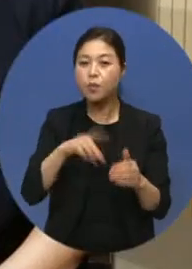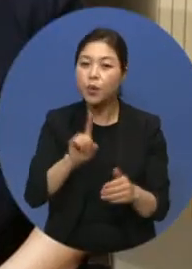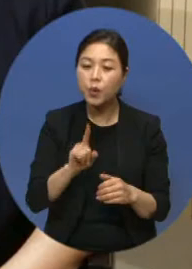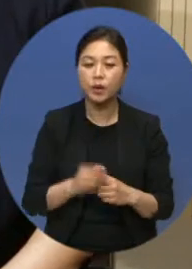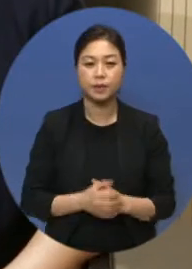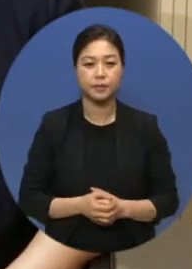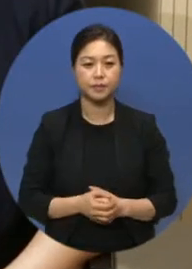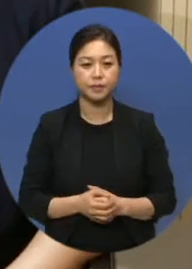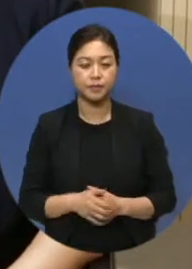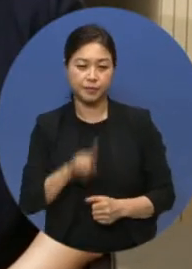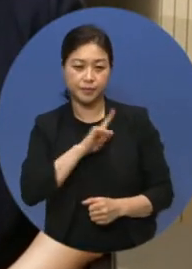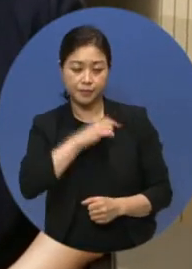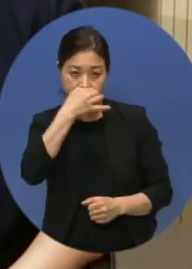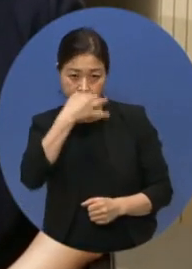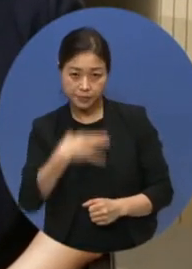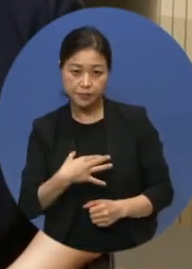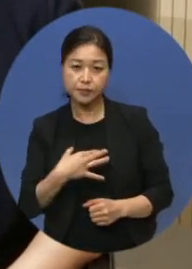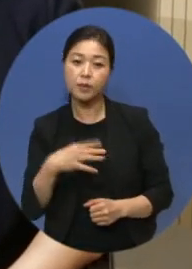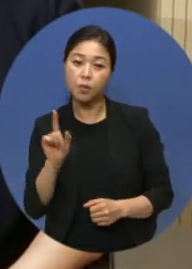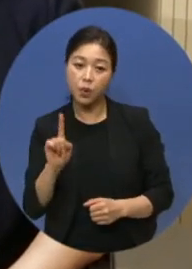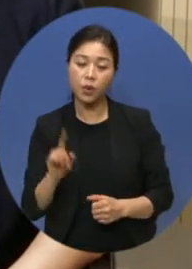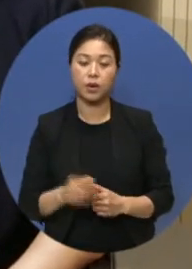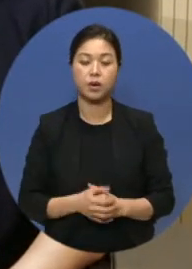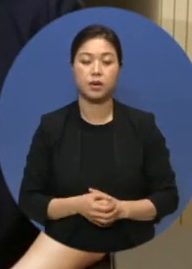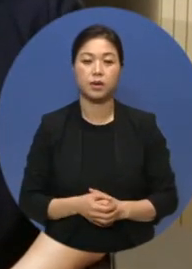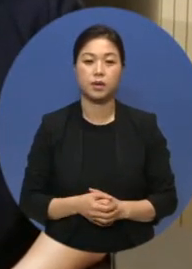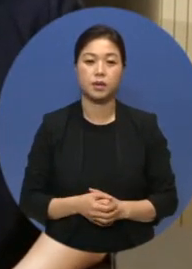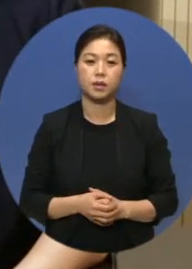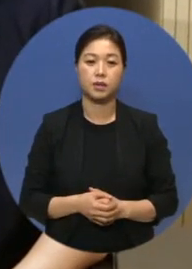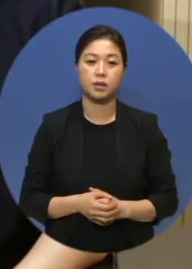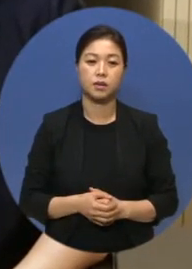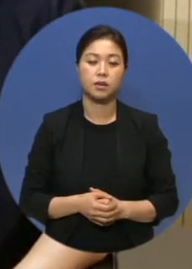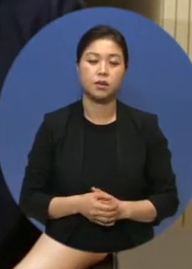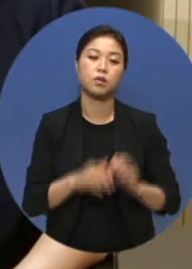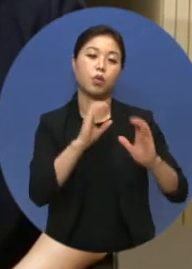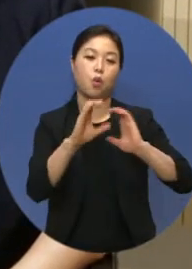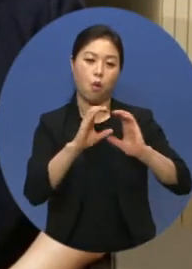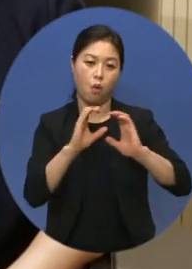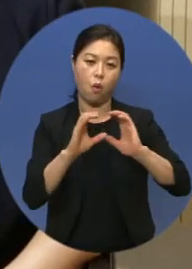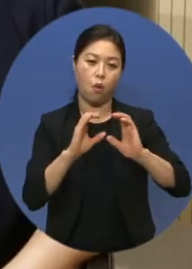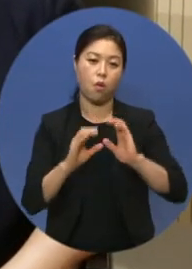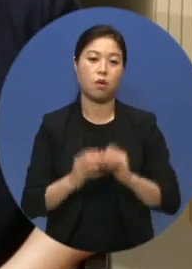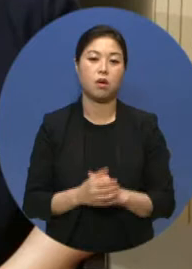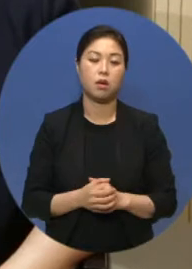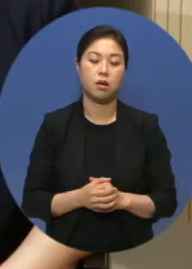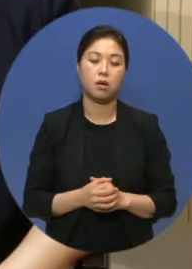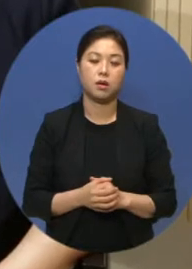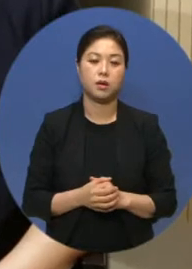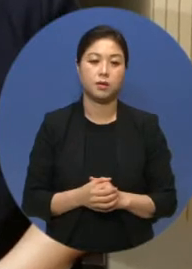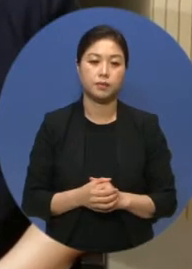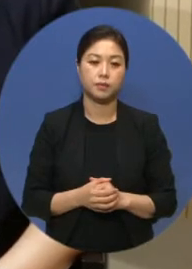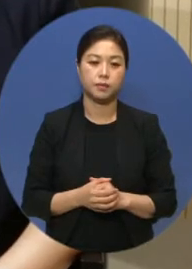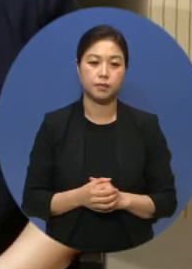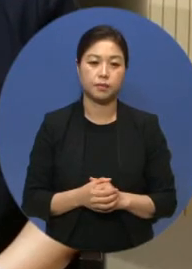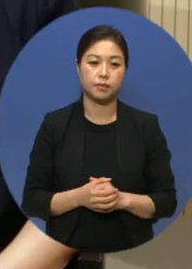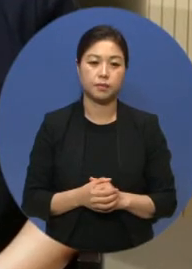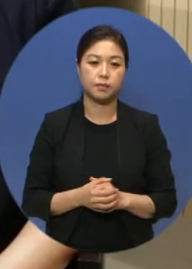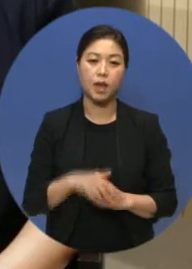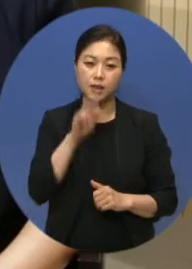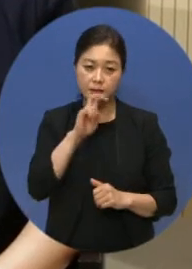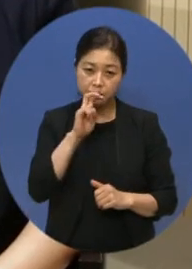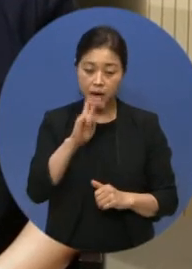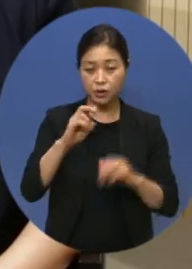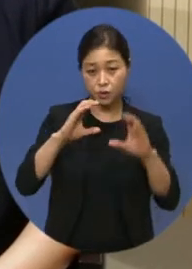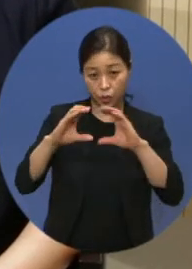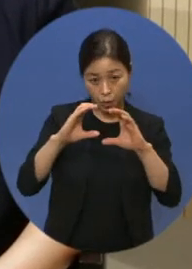예, 가장 힘들다는 것은 이제 소통의 문제인데 우리 음악적인 소통이